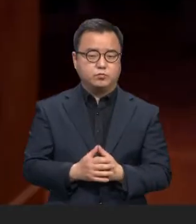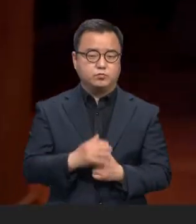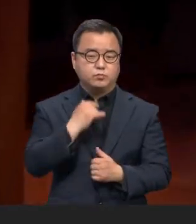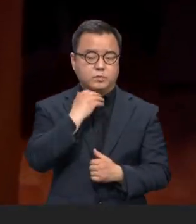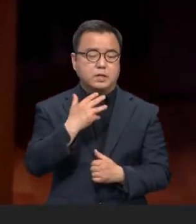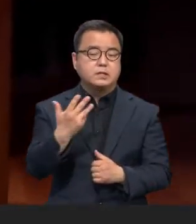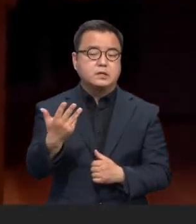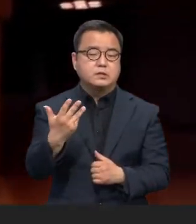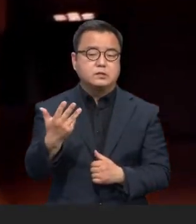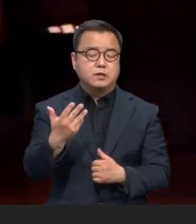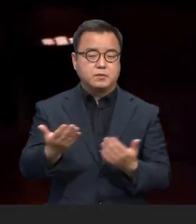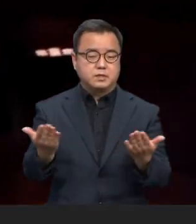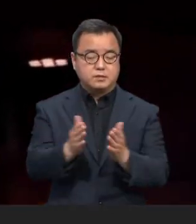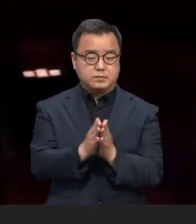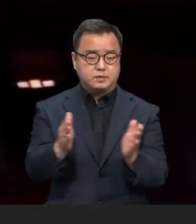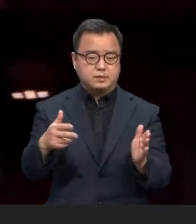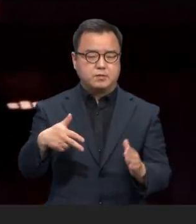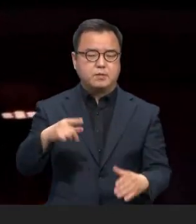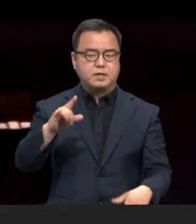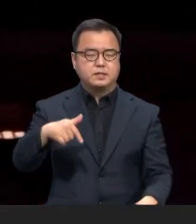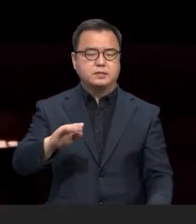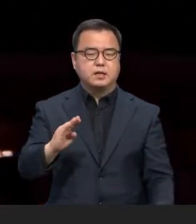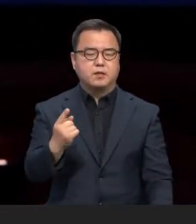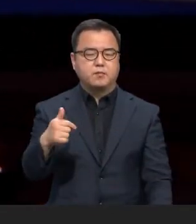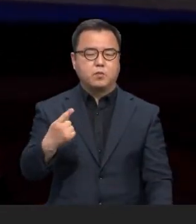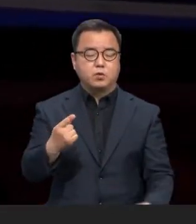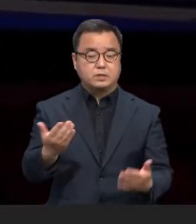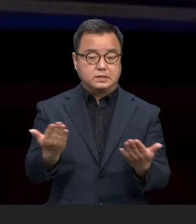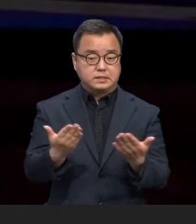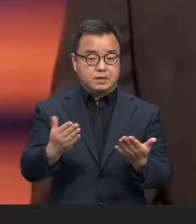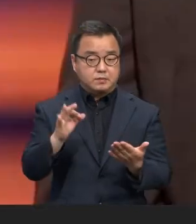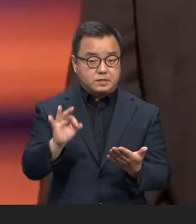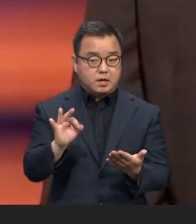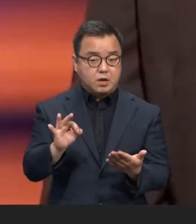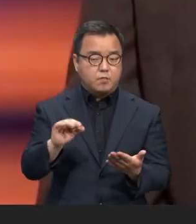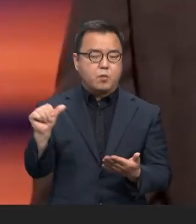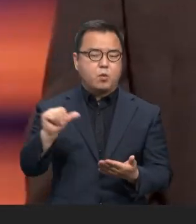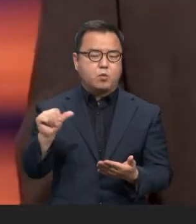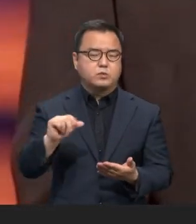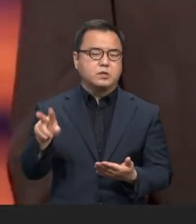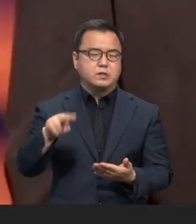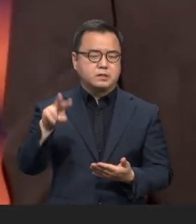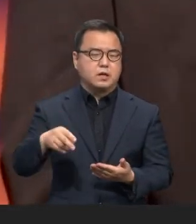8살에 사업을 시작한 잭 보노는 사업 자금으로 5천 달러를 대출받을 수 있었죠.